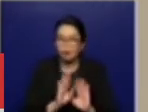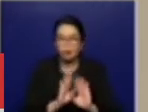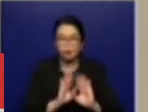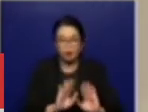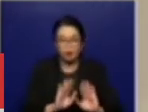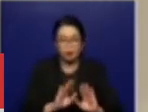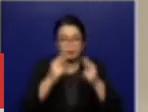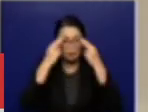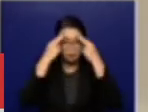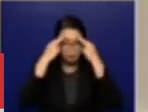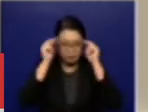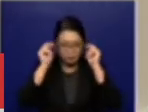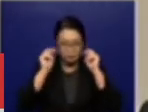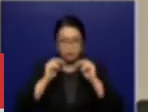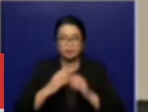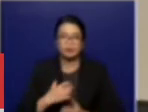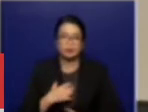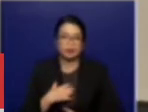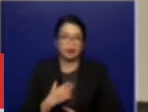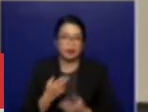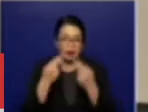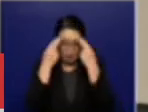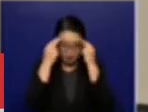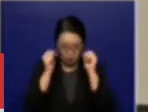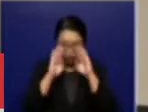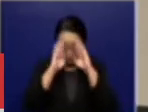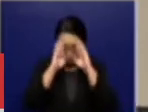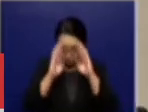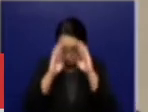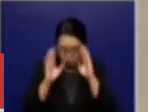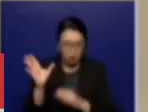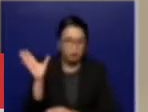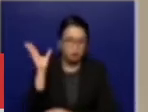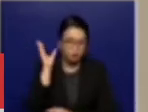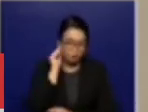ท่านนายกแล้วก็อยากให้ท่านนายกได้โปรดตั้งใจฟังนะครับ